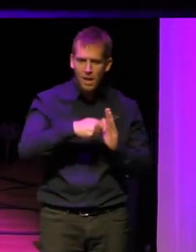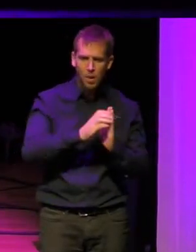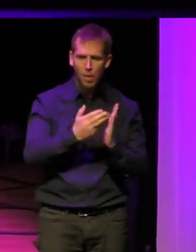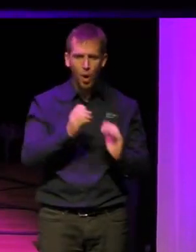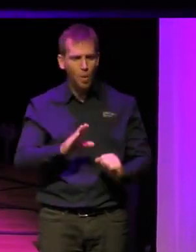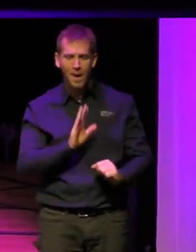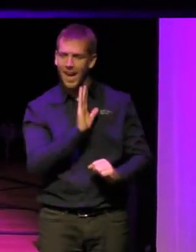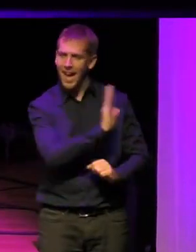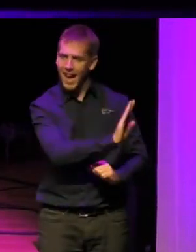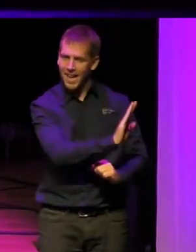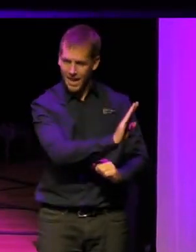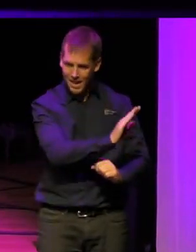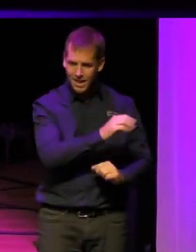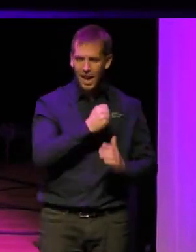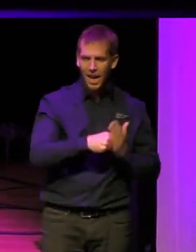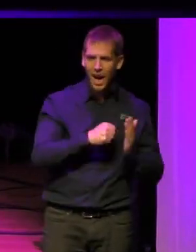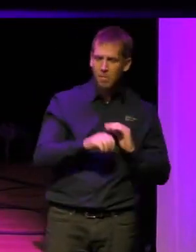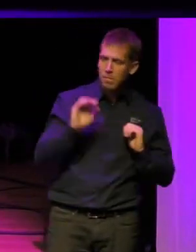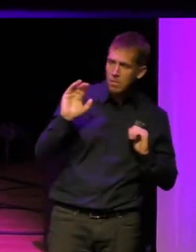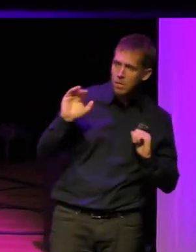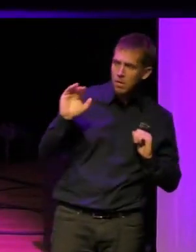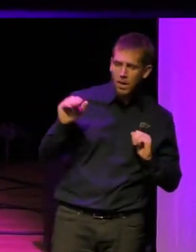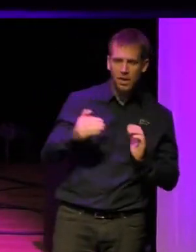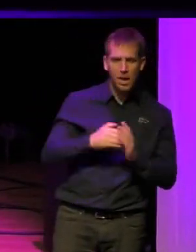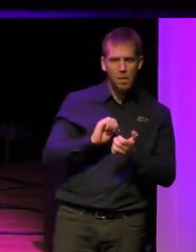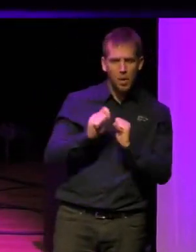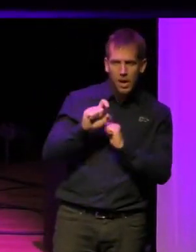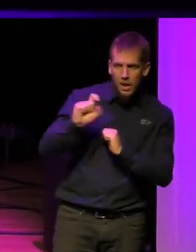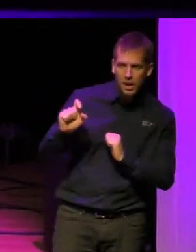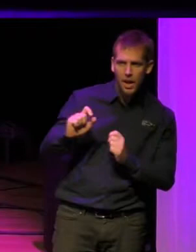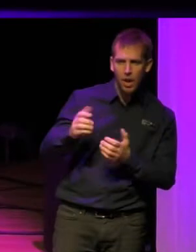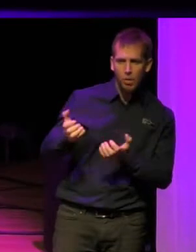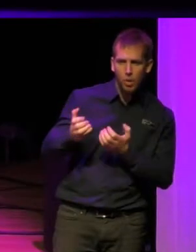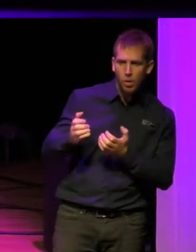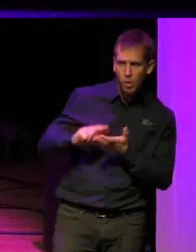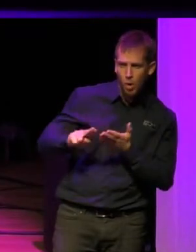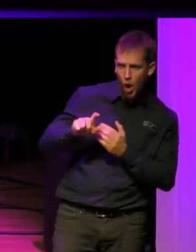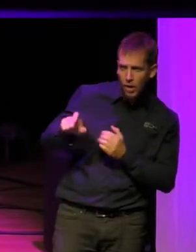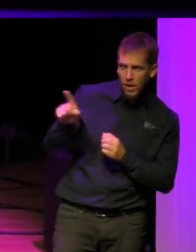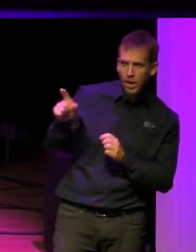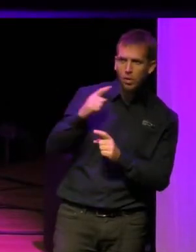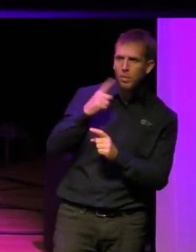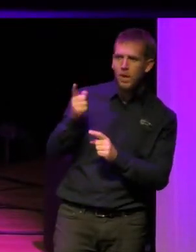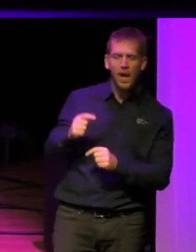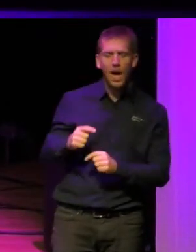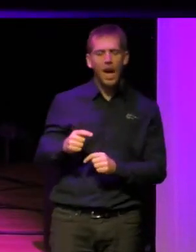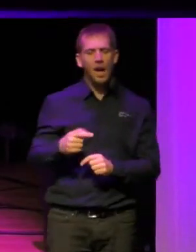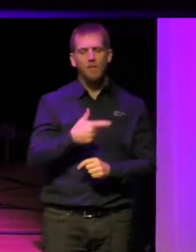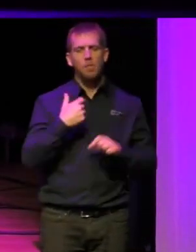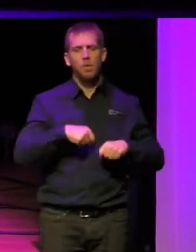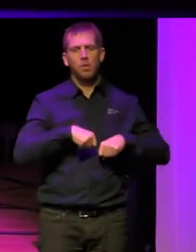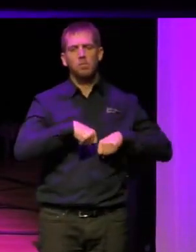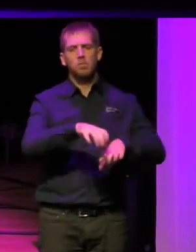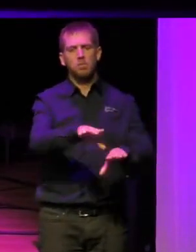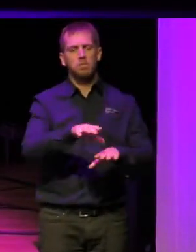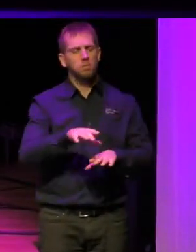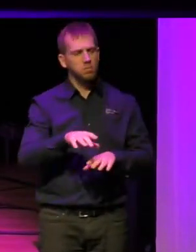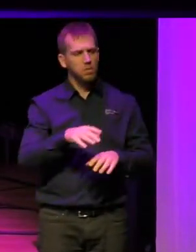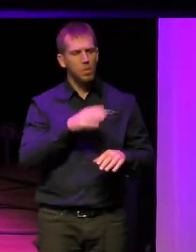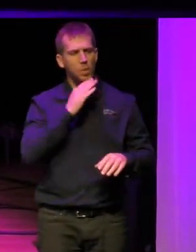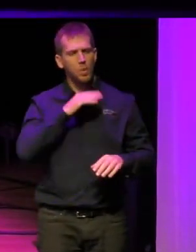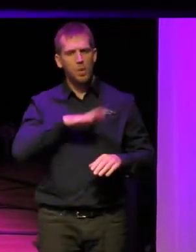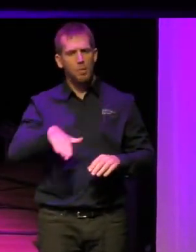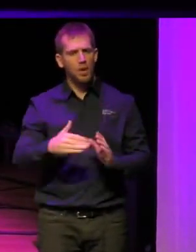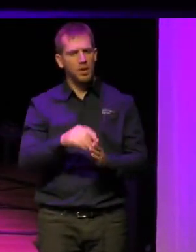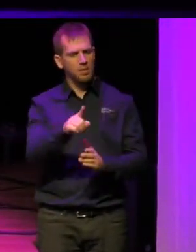Kawaris vädjan till de politiker och byråkrater som anser att barn och ungdomar måste deporteras till ett